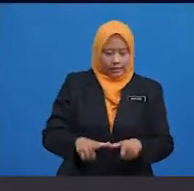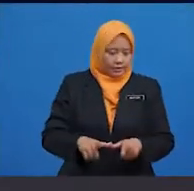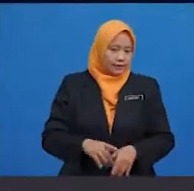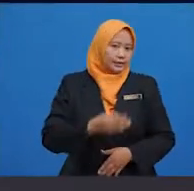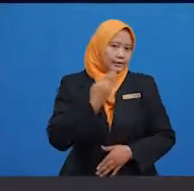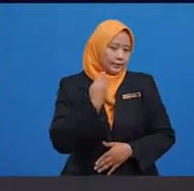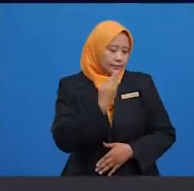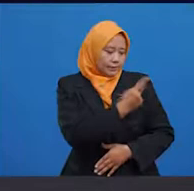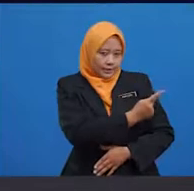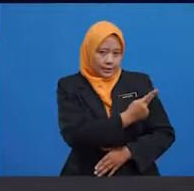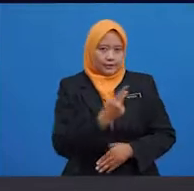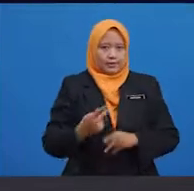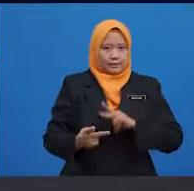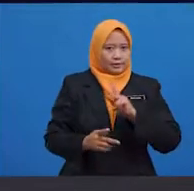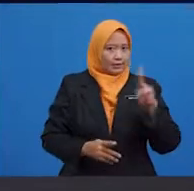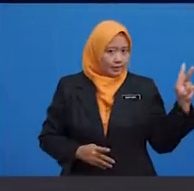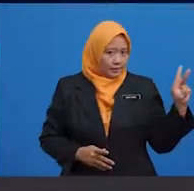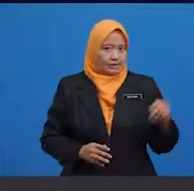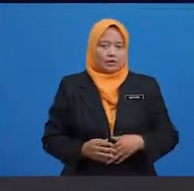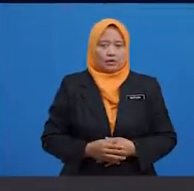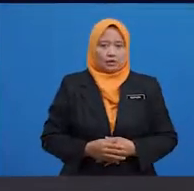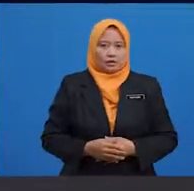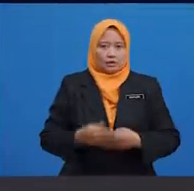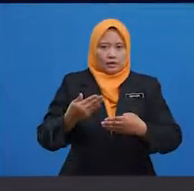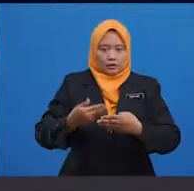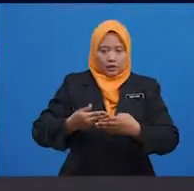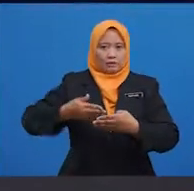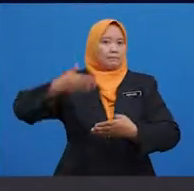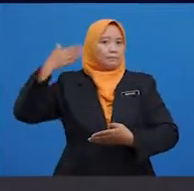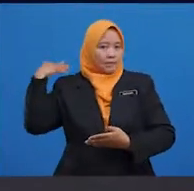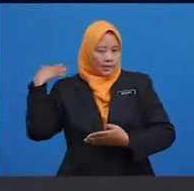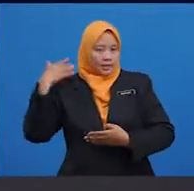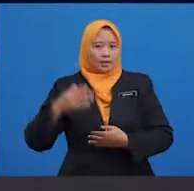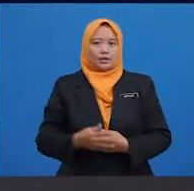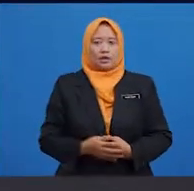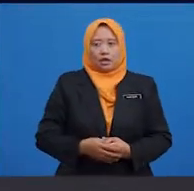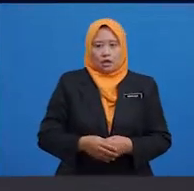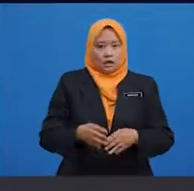Posisi jantung berada di belakang tulang dada atau sternum.